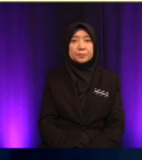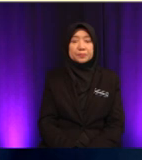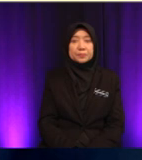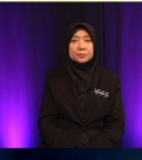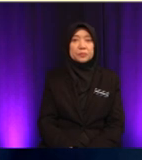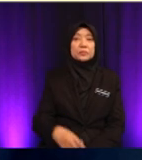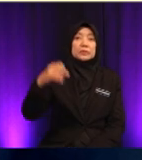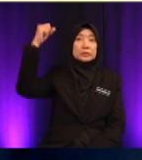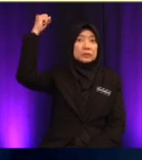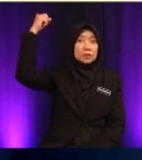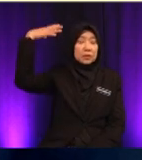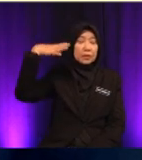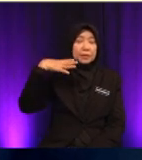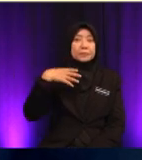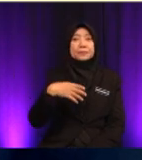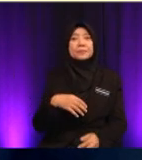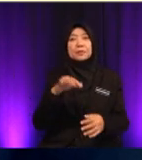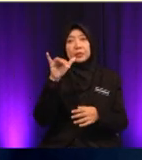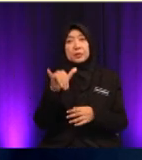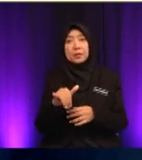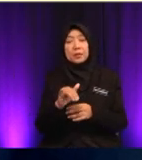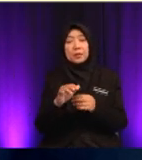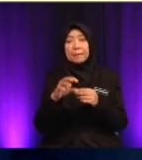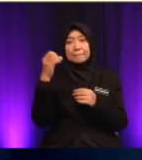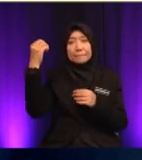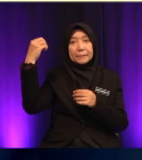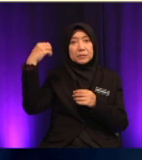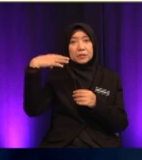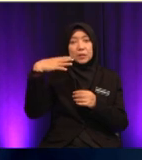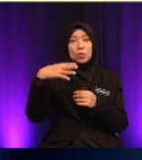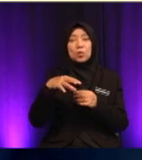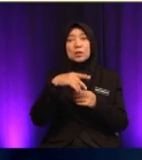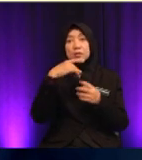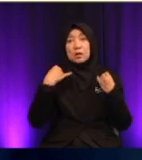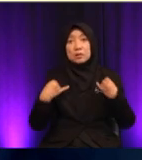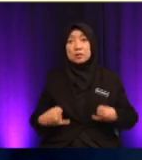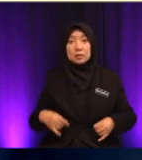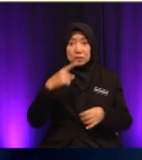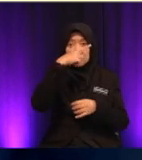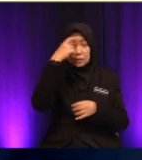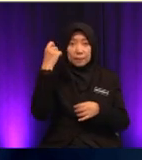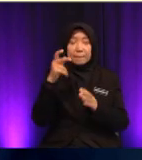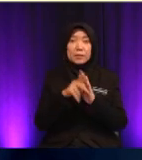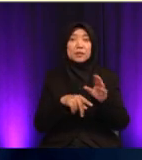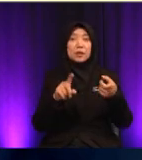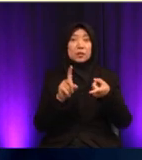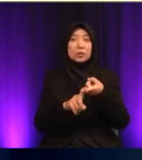yang dipancarkan oleh jasa hitam merupakan sinaran teman yang bergantung kepada suhunya